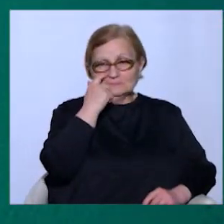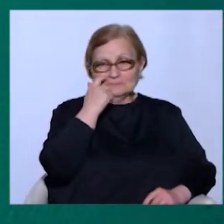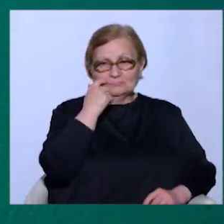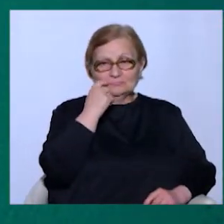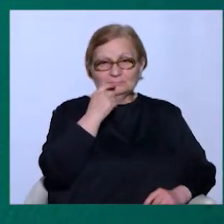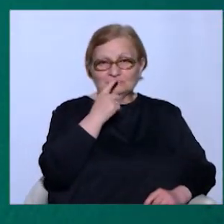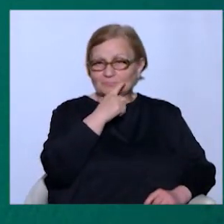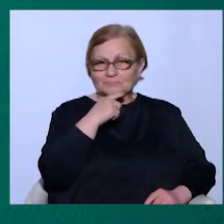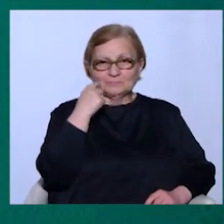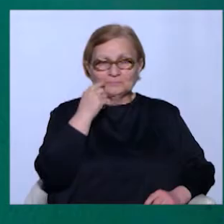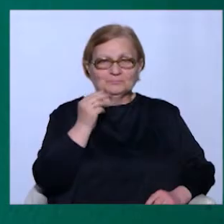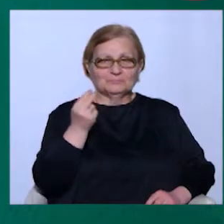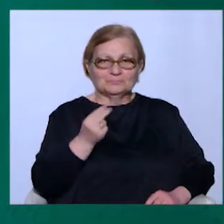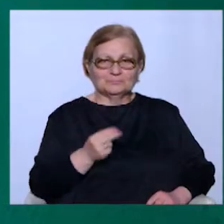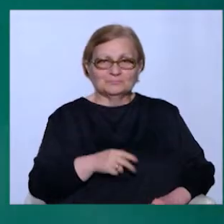პირიც გაუკეთოთ.